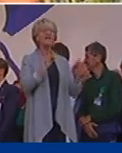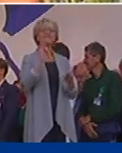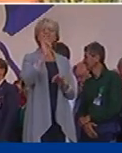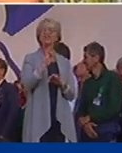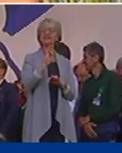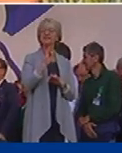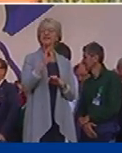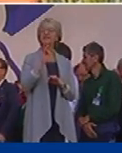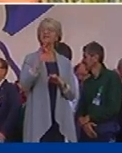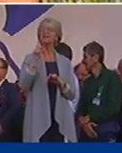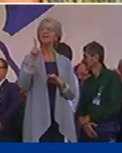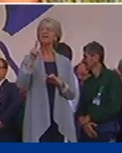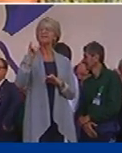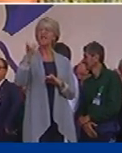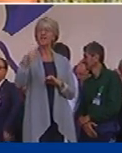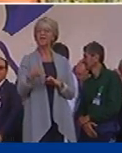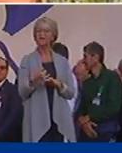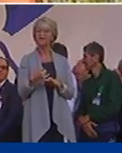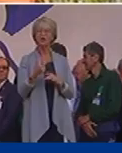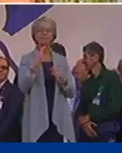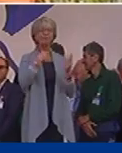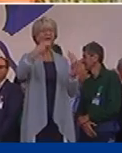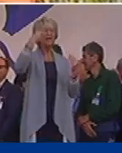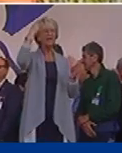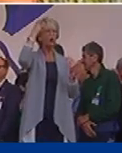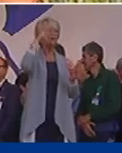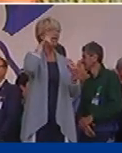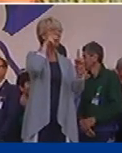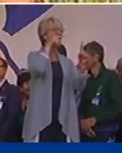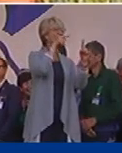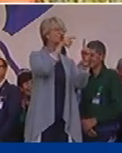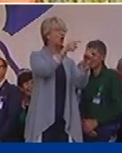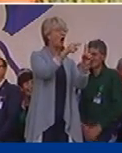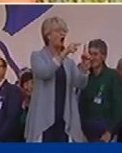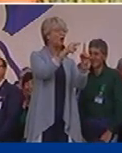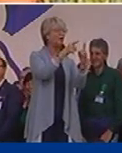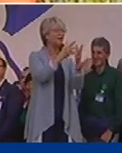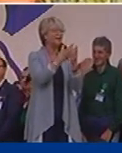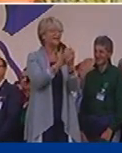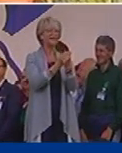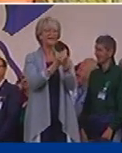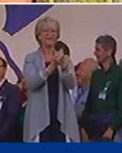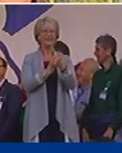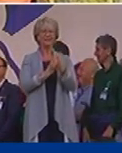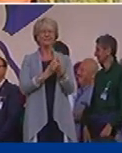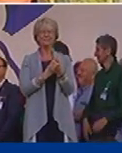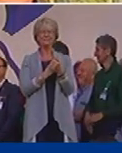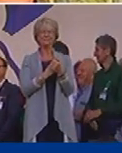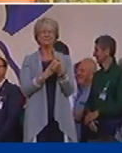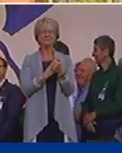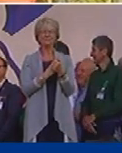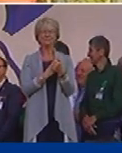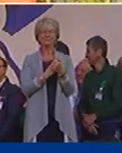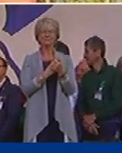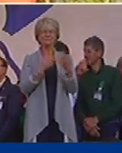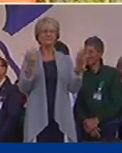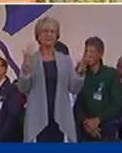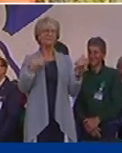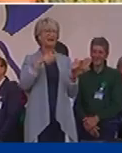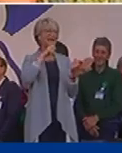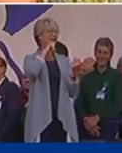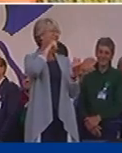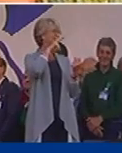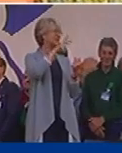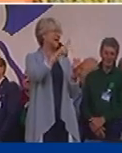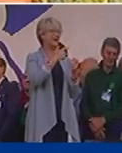dei per ricordare alle donne un fatto ineluttabile, ineludibile che prima o poi arriva la menopausa.